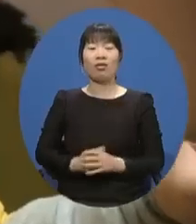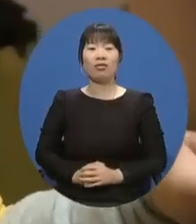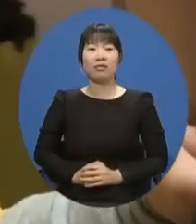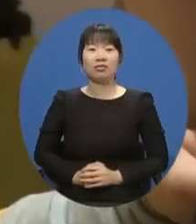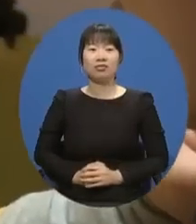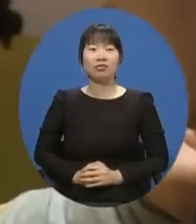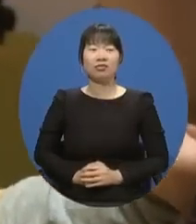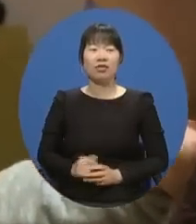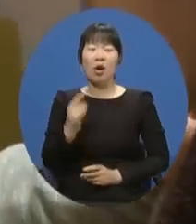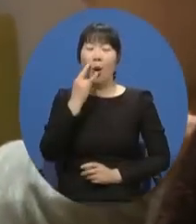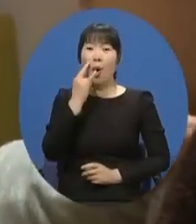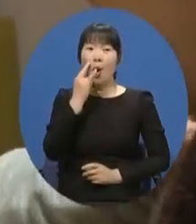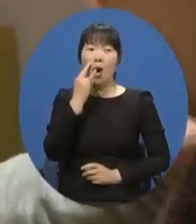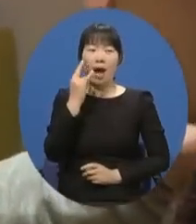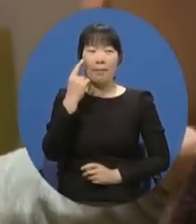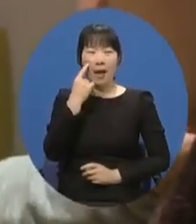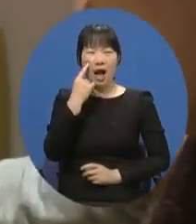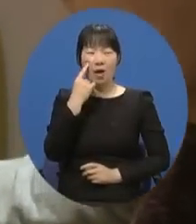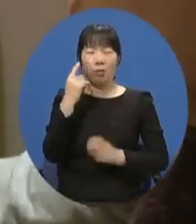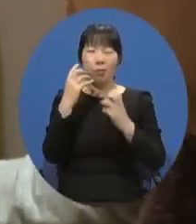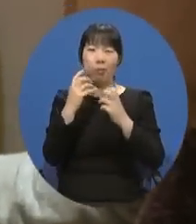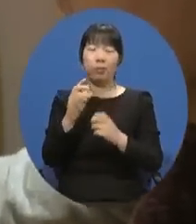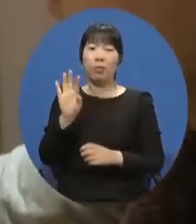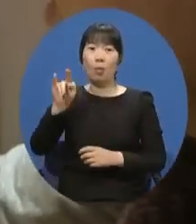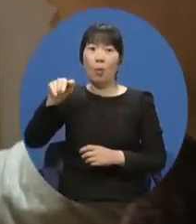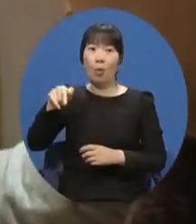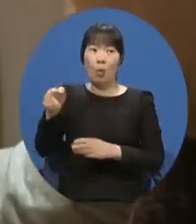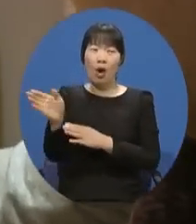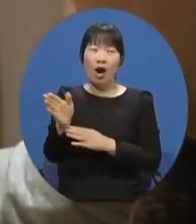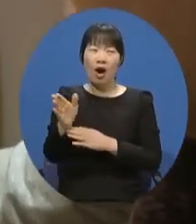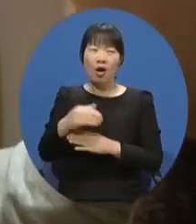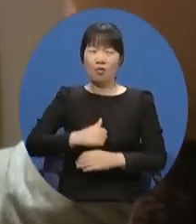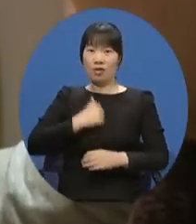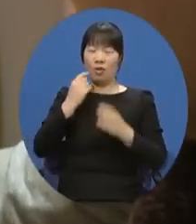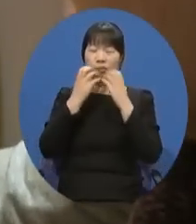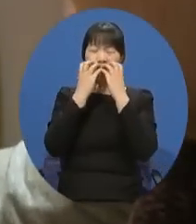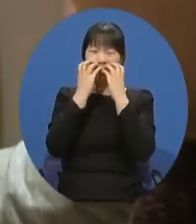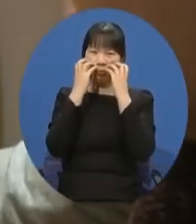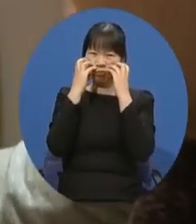뭐 해봐. 뭐야, 갈봐? 보거가 화나면?